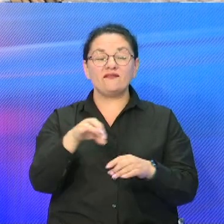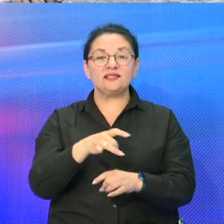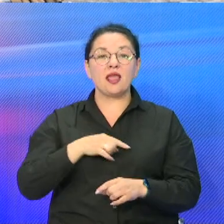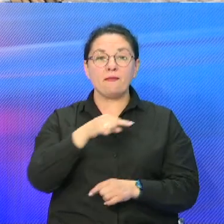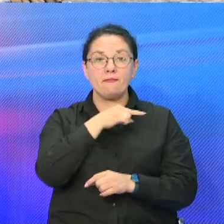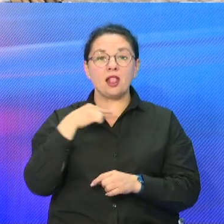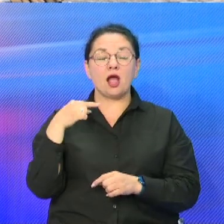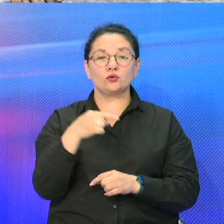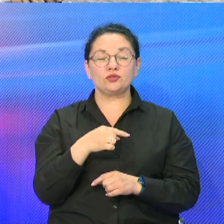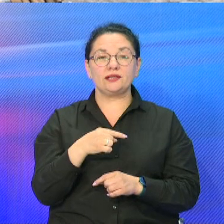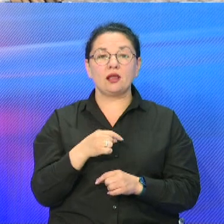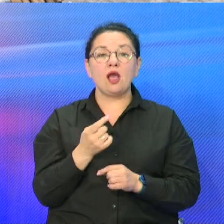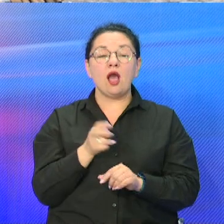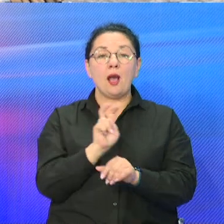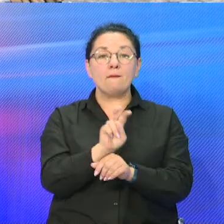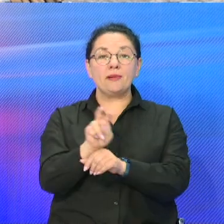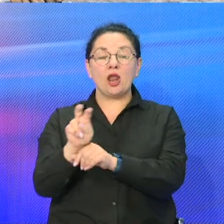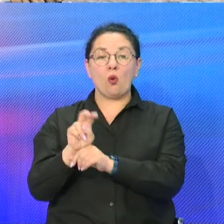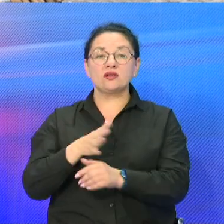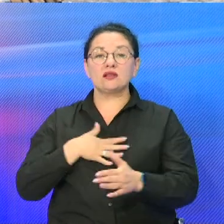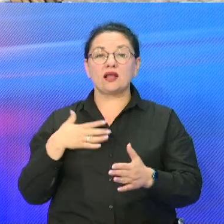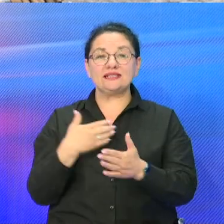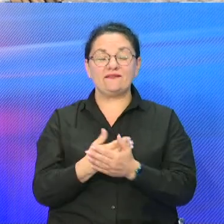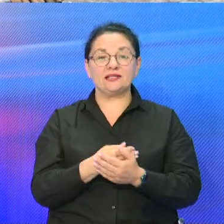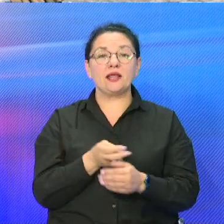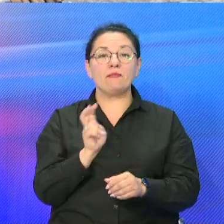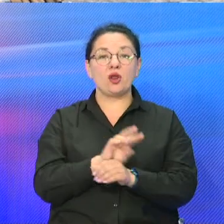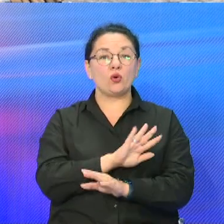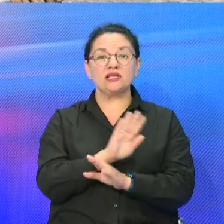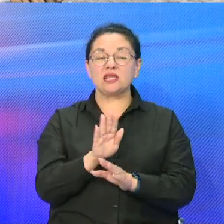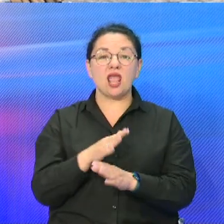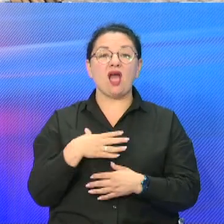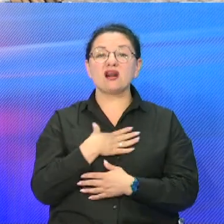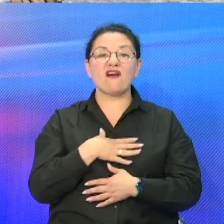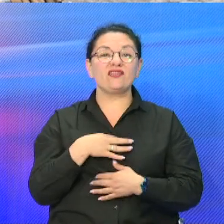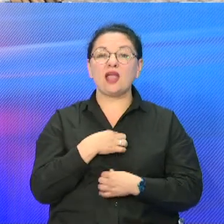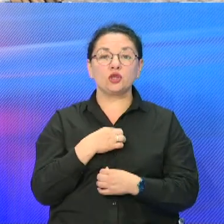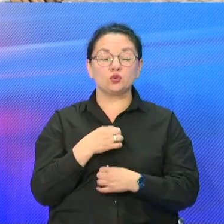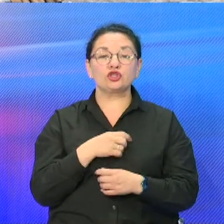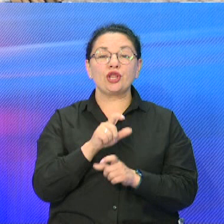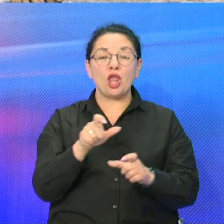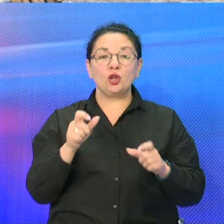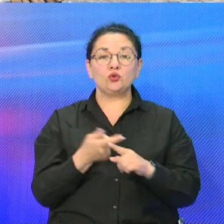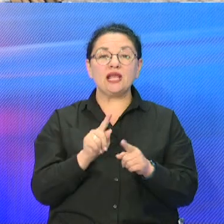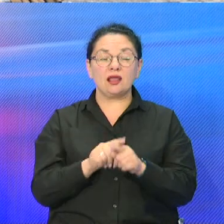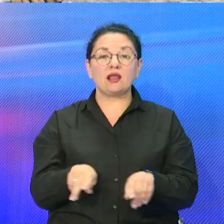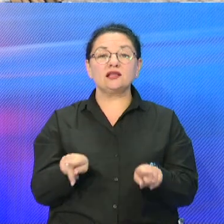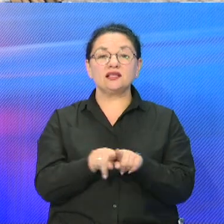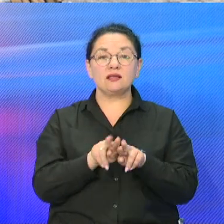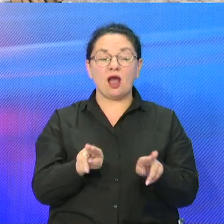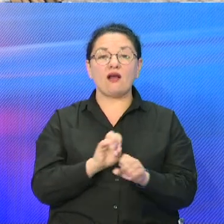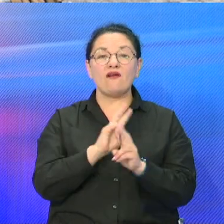Республике Беларусь приходят активисты, приходят неравнодушные люди. Это своего рода молитва за Беларусь, за